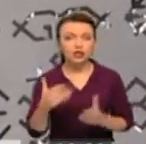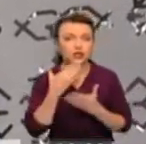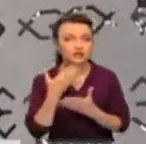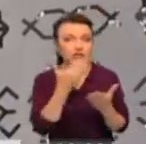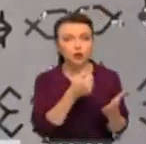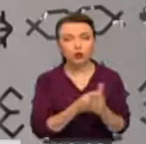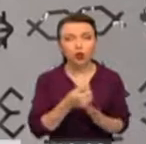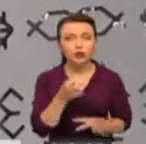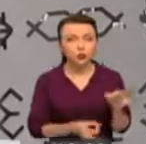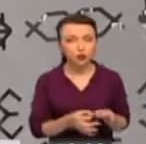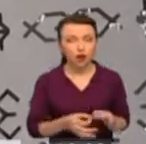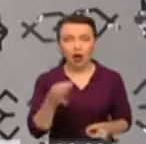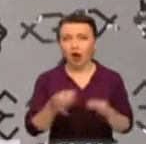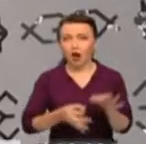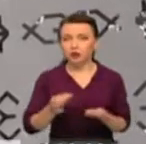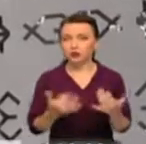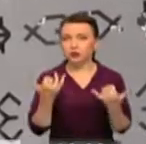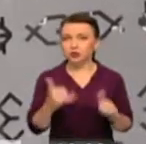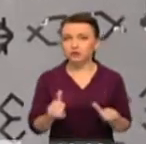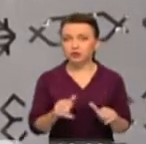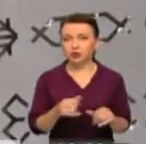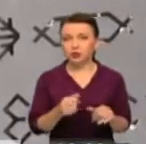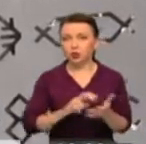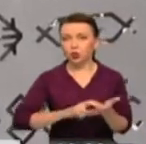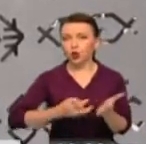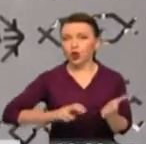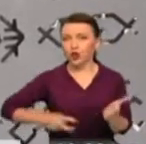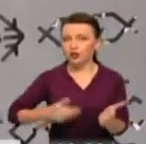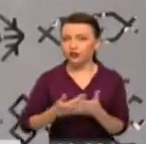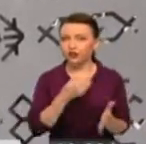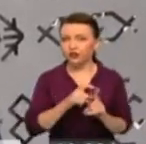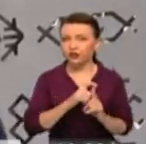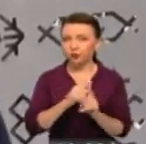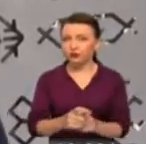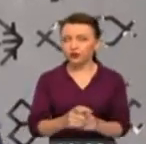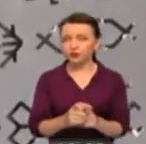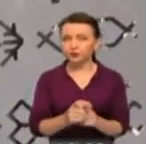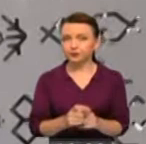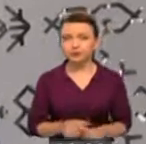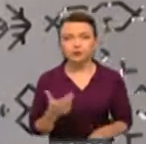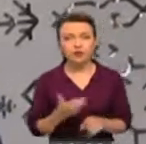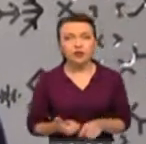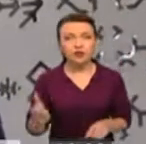суд, а суд дивним чином ухиляється від відповіді.